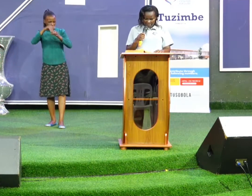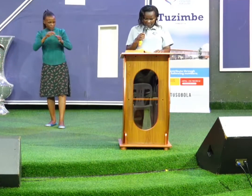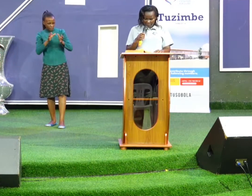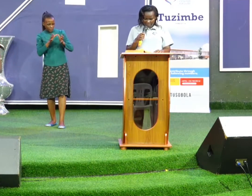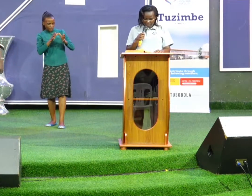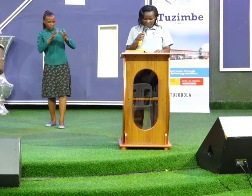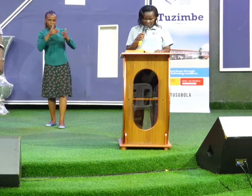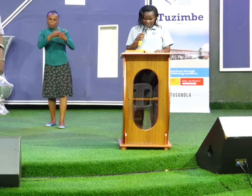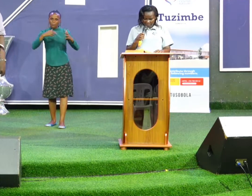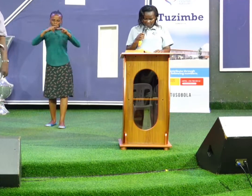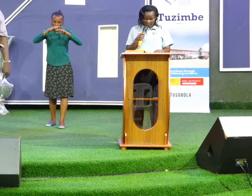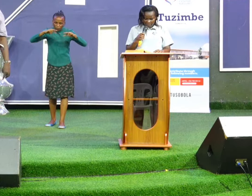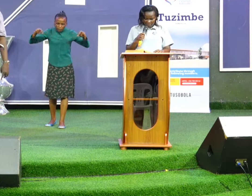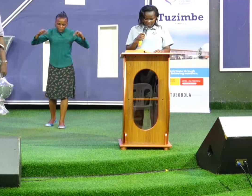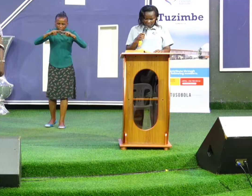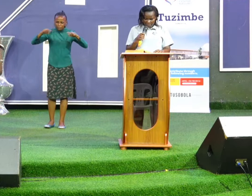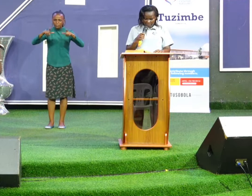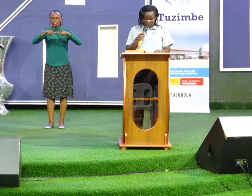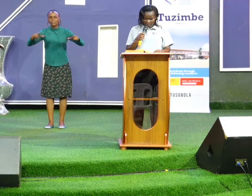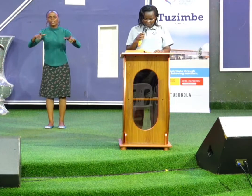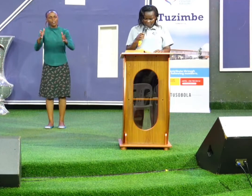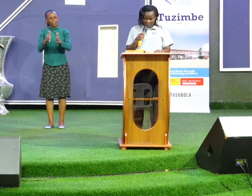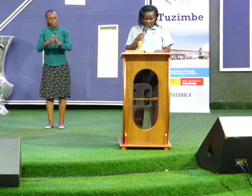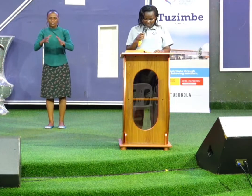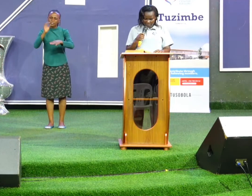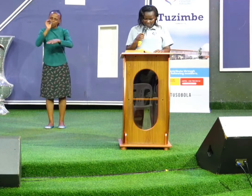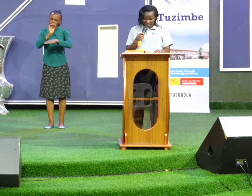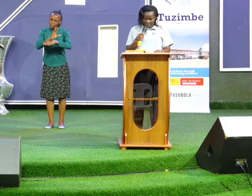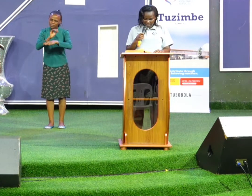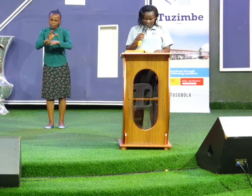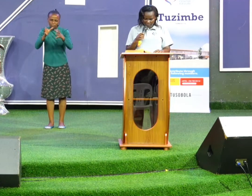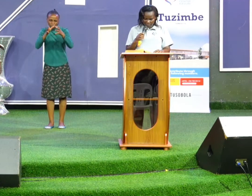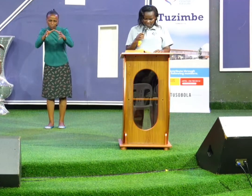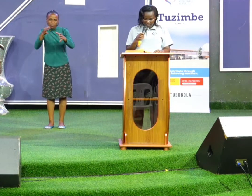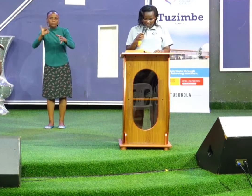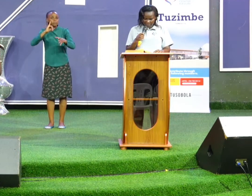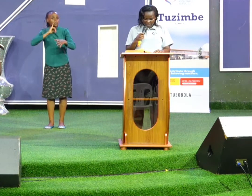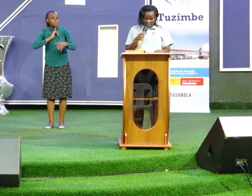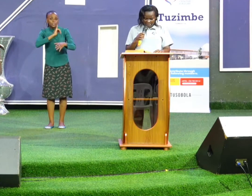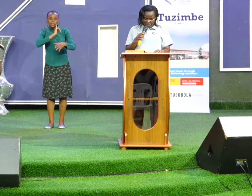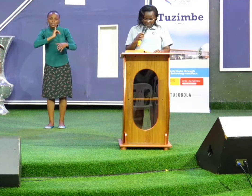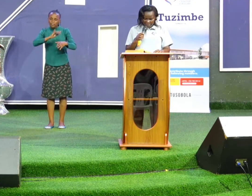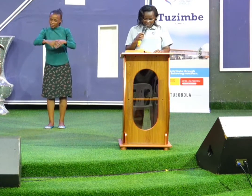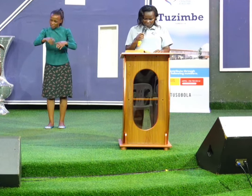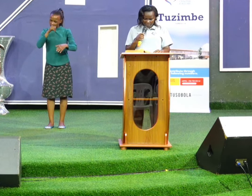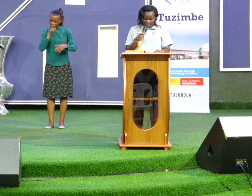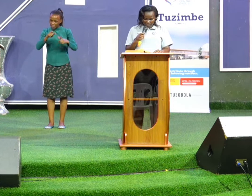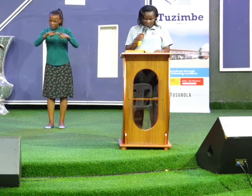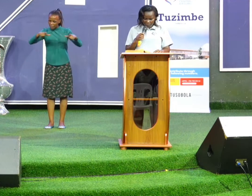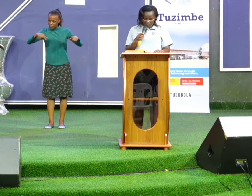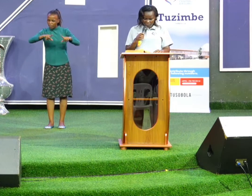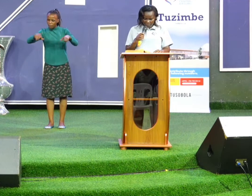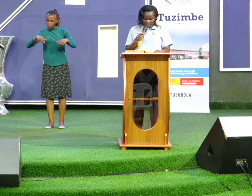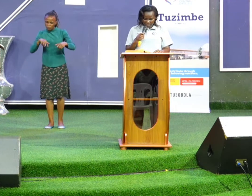ensi ne bayuza engoye zaabwe. Ne babuulira ekibiina kyonna eky'abaana ba Isirayiri nga boogera nti, ensi gye